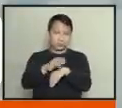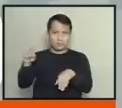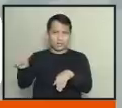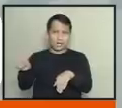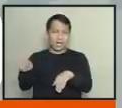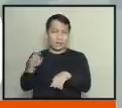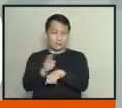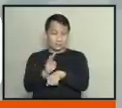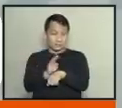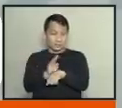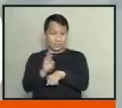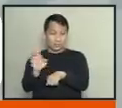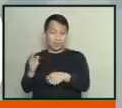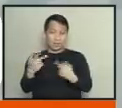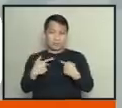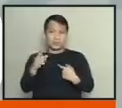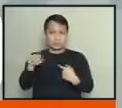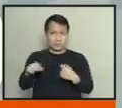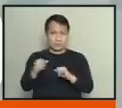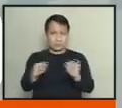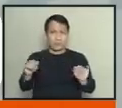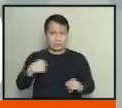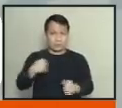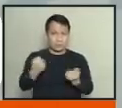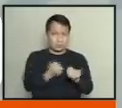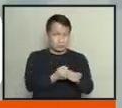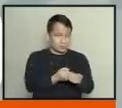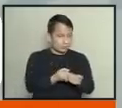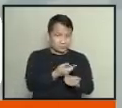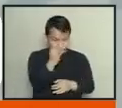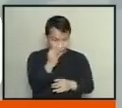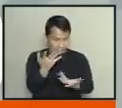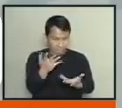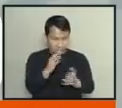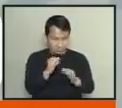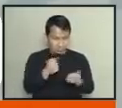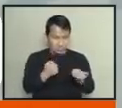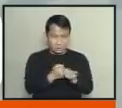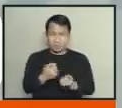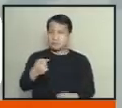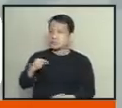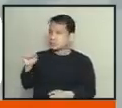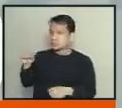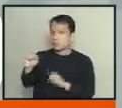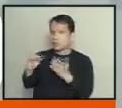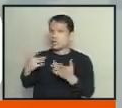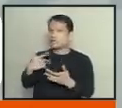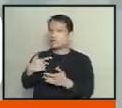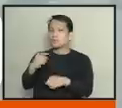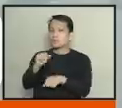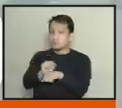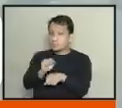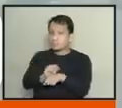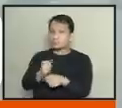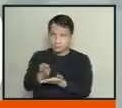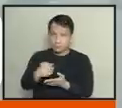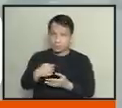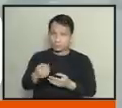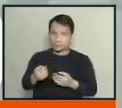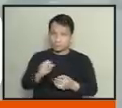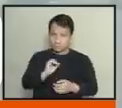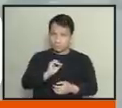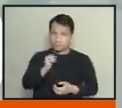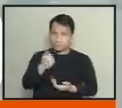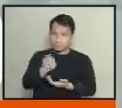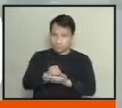dapat magsustento siya. So, ngayon kahit na 5 duling, wala siyang binibigay? Wala po, sir. Sahod ko po ang pinangaan ko, sir. Pinanggagastos po talaga sa mga bata.